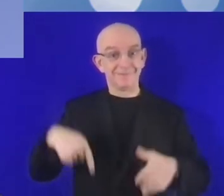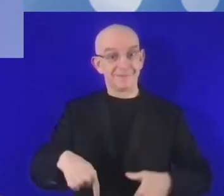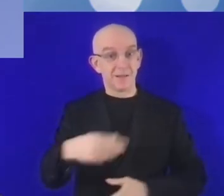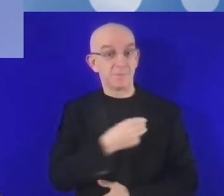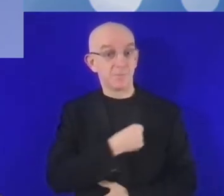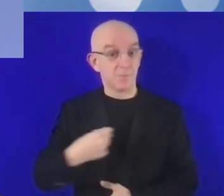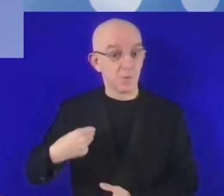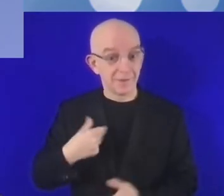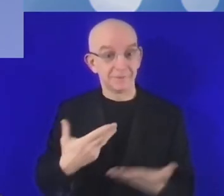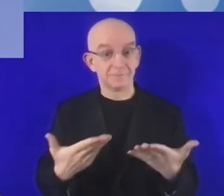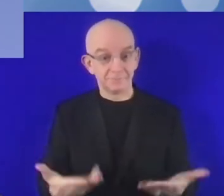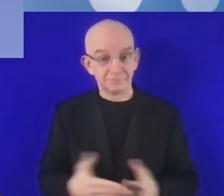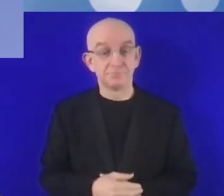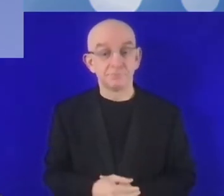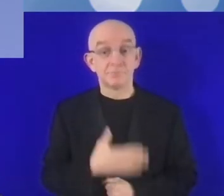Katowice.